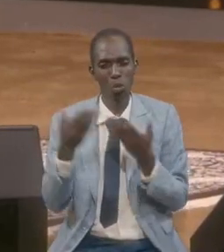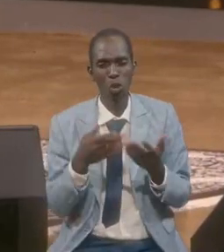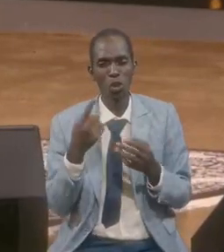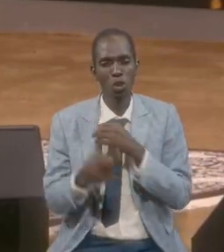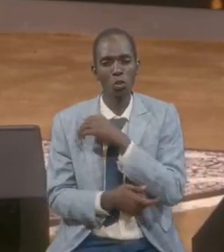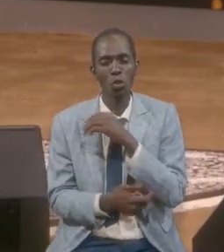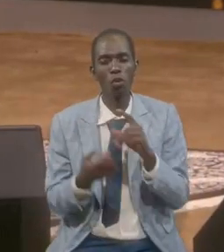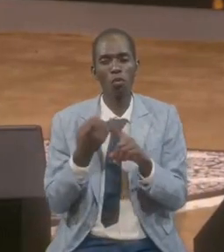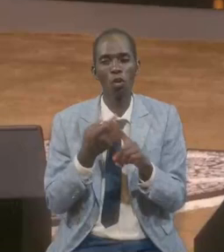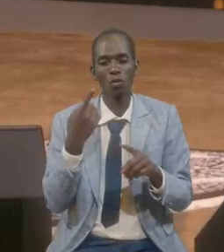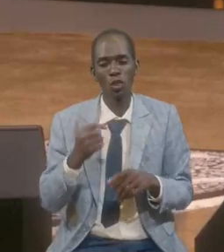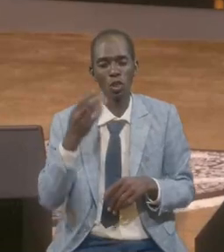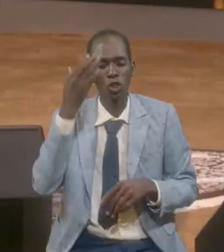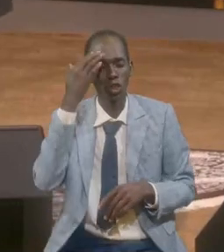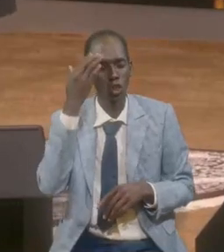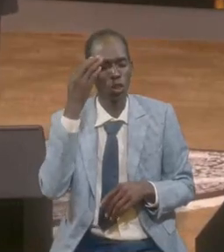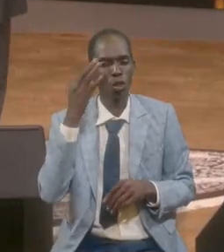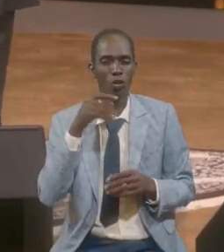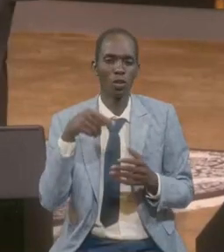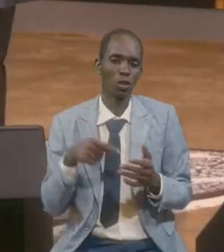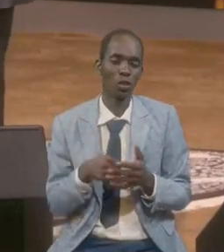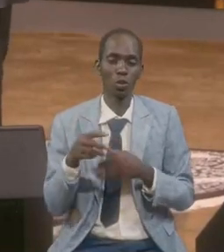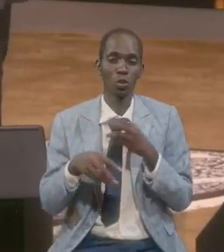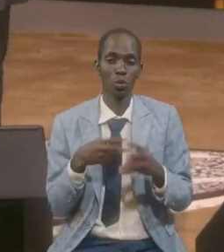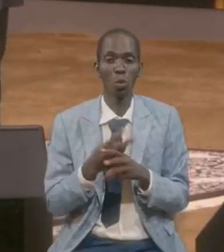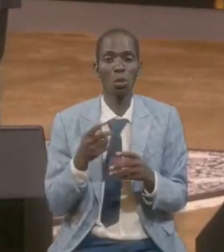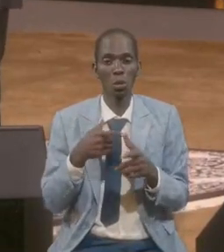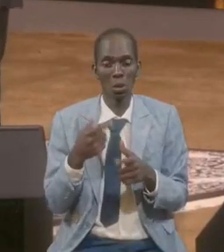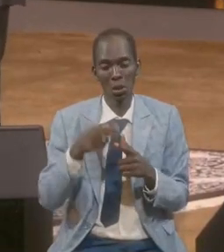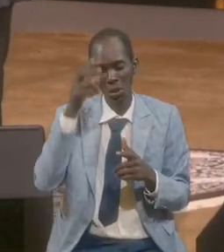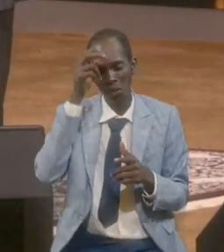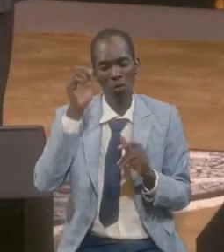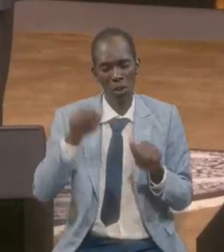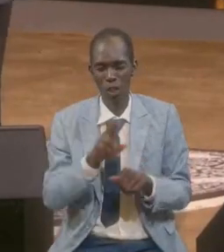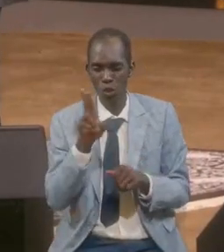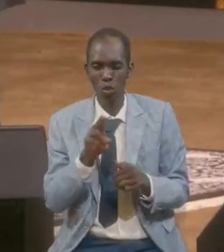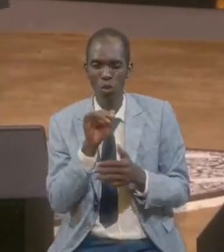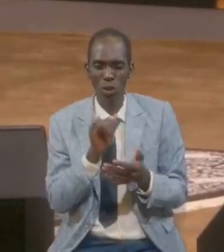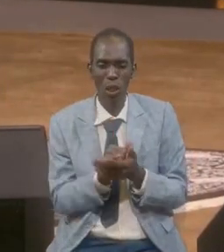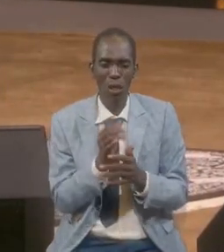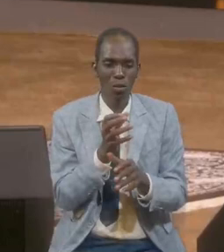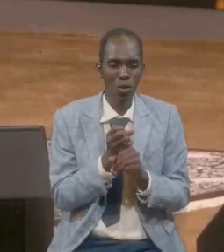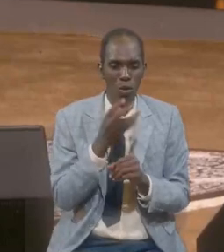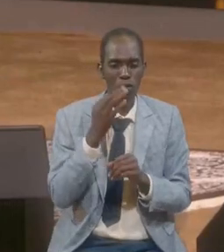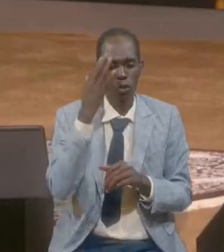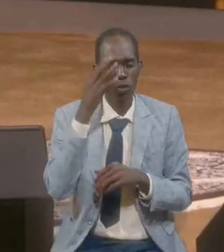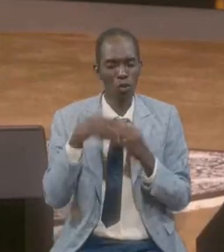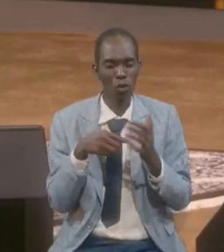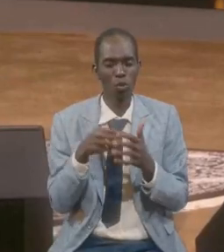la sagesse de ce, la connaissance de ce monde, il va apporter la tentation par cette dimension. Il dit,